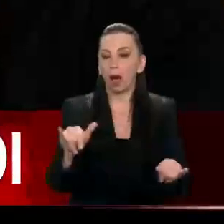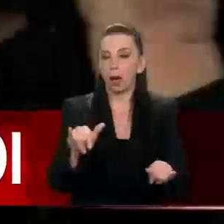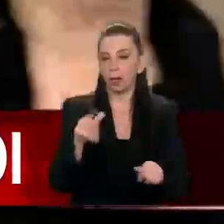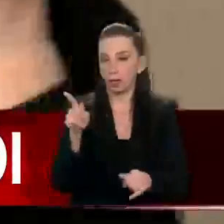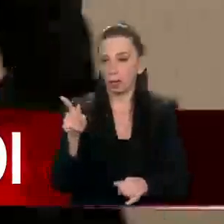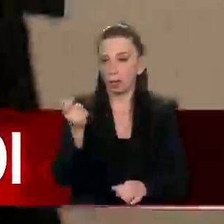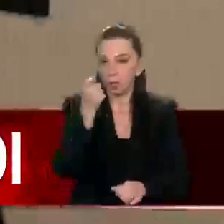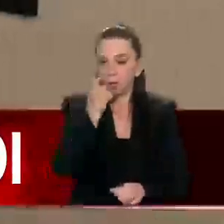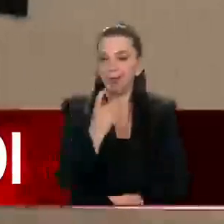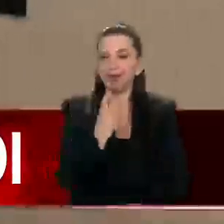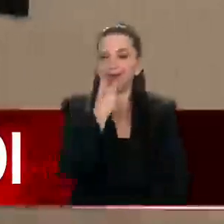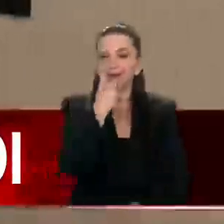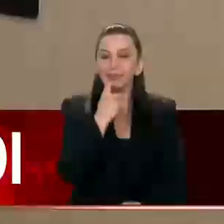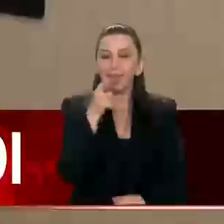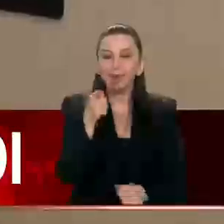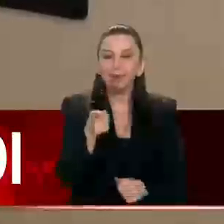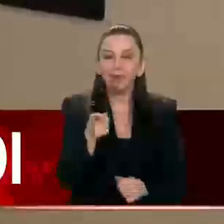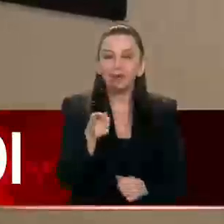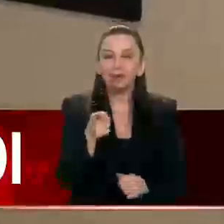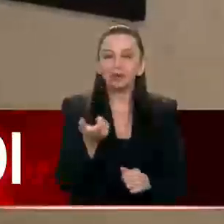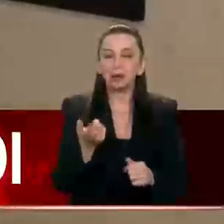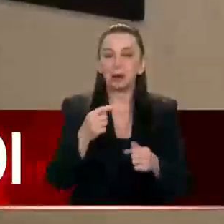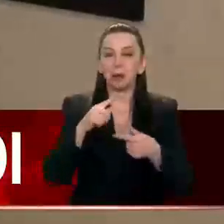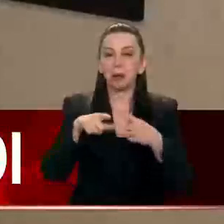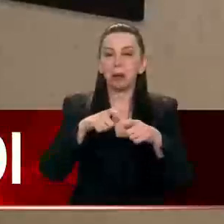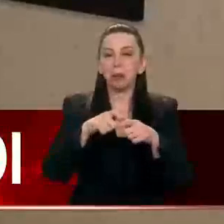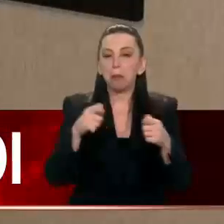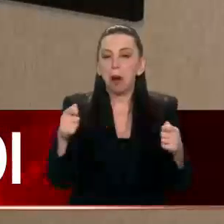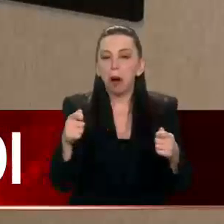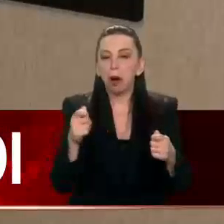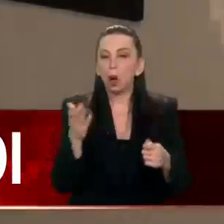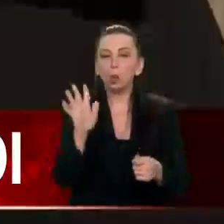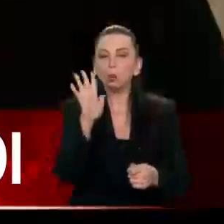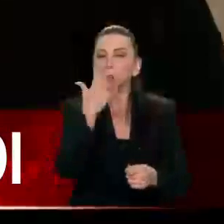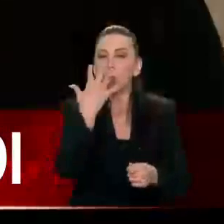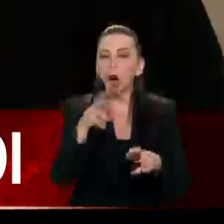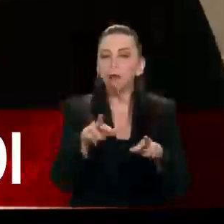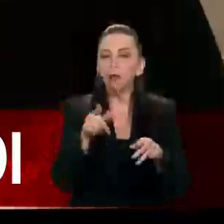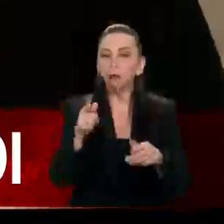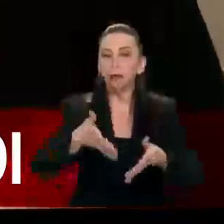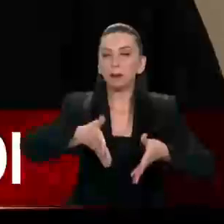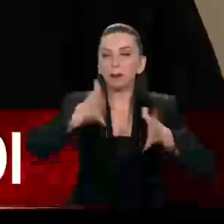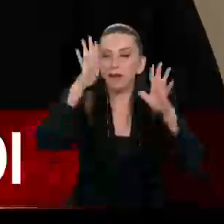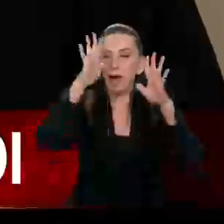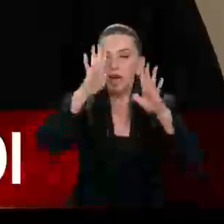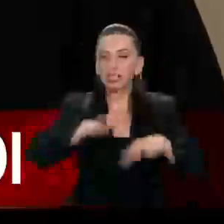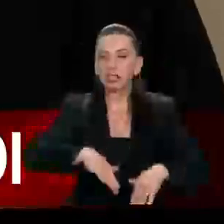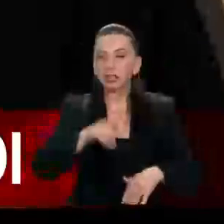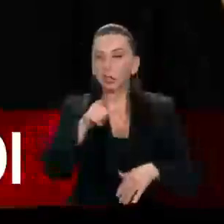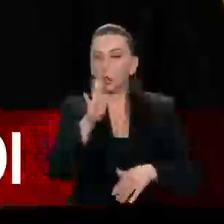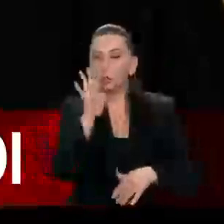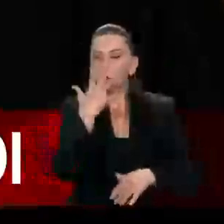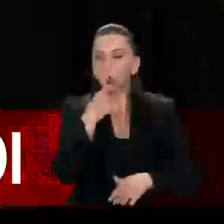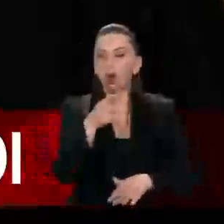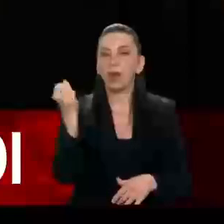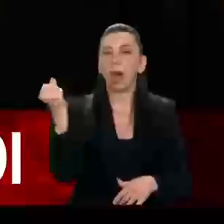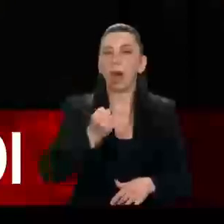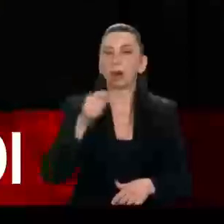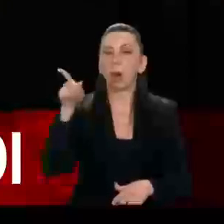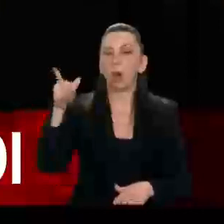diyor. Demirler çok acayip bağlanmış, yani olmaması gereken gibi. Binanın yıkılış şekli de çok tuhaf.